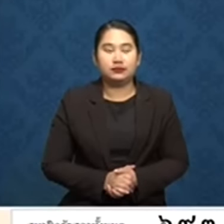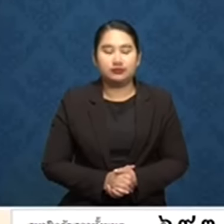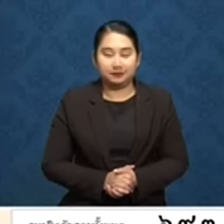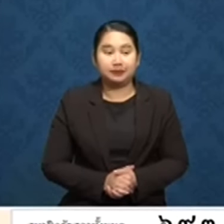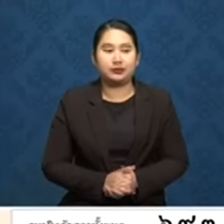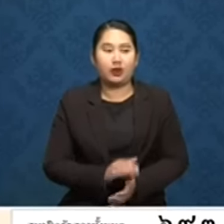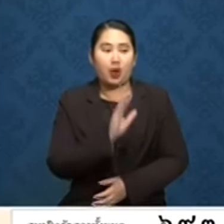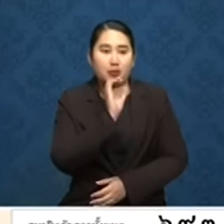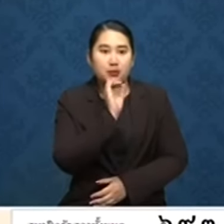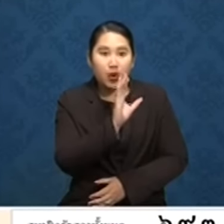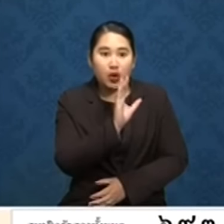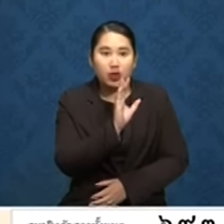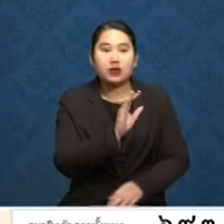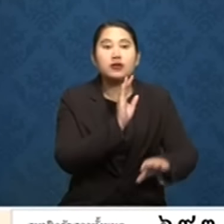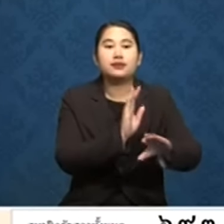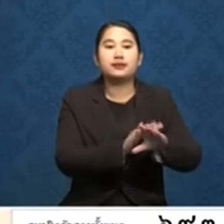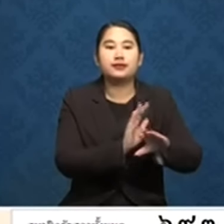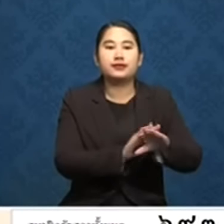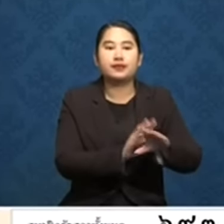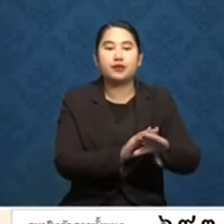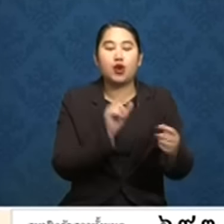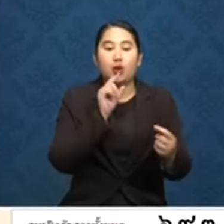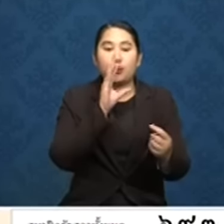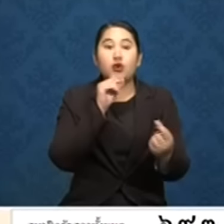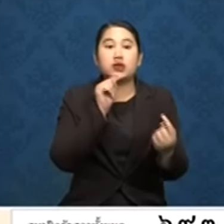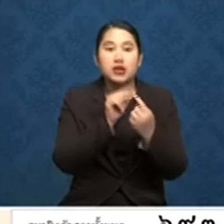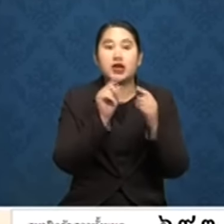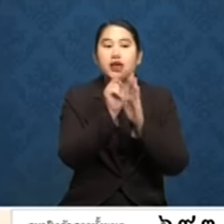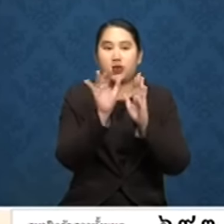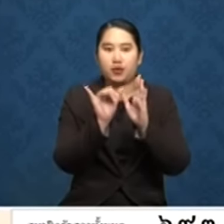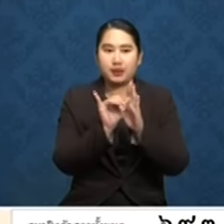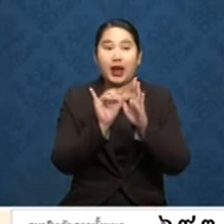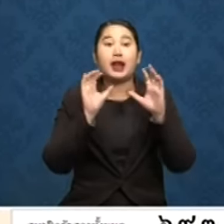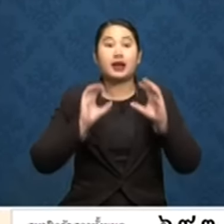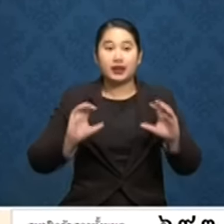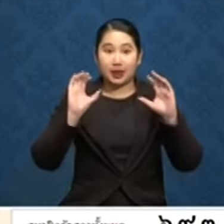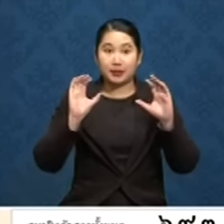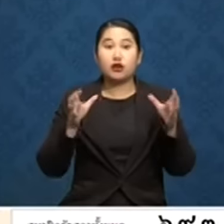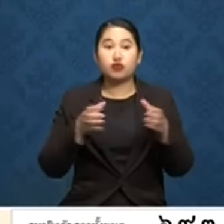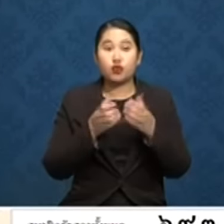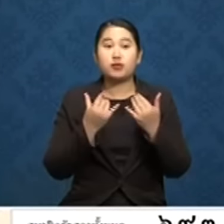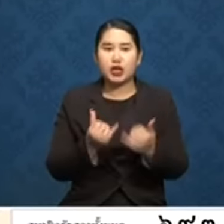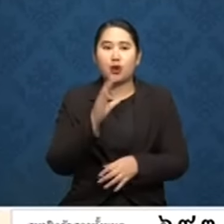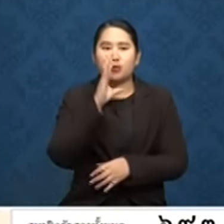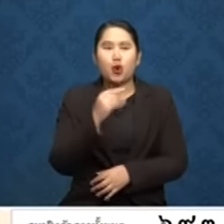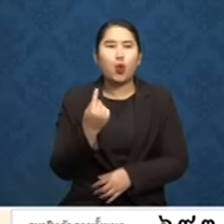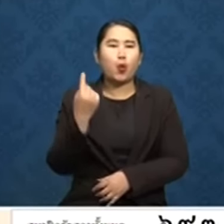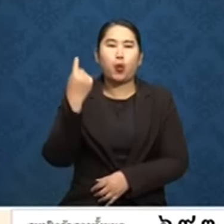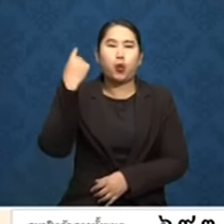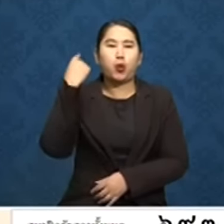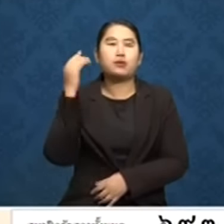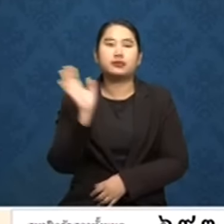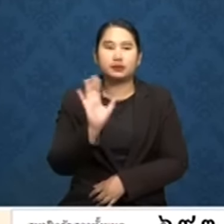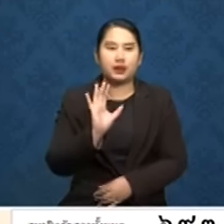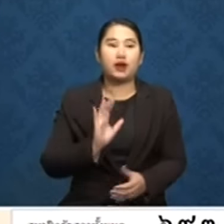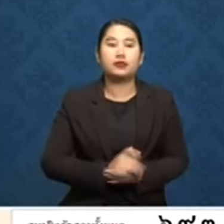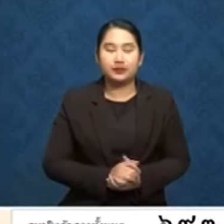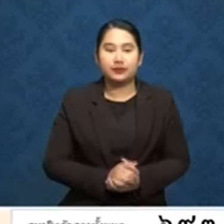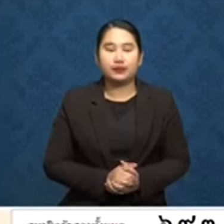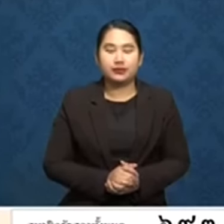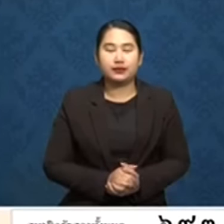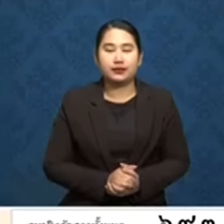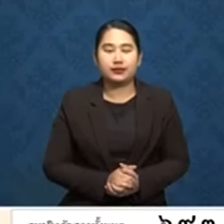ก็พยายามพูดถึงนโยบายของรัฐบาลปัจจุบันแต่อย่าเอ่ยบุคคลในอดีตก็แล้วกันนะครับ